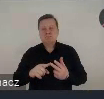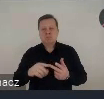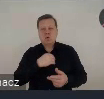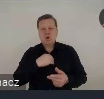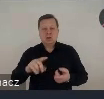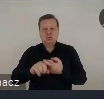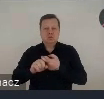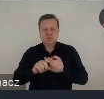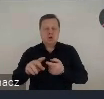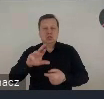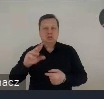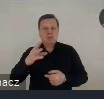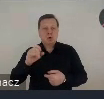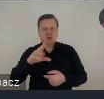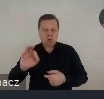Polskiego Związku Rzemiosła,